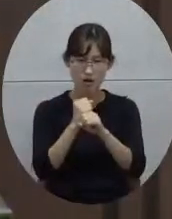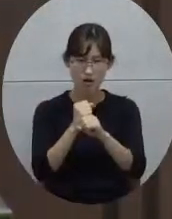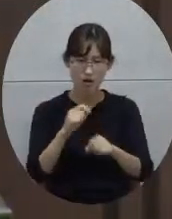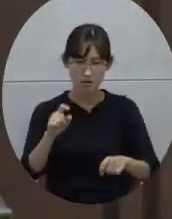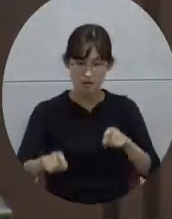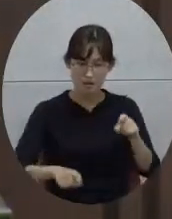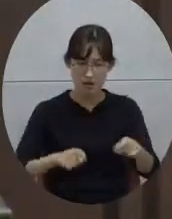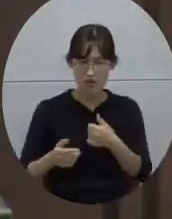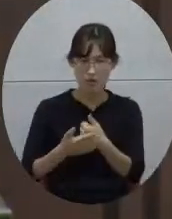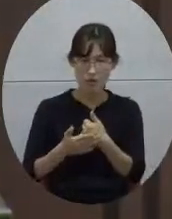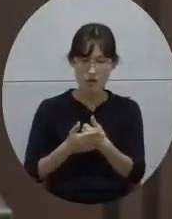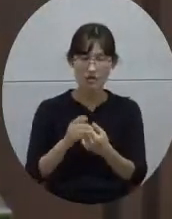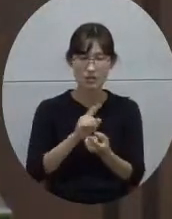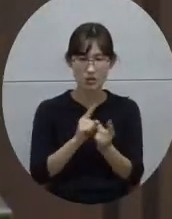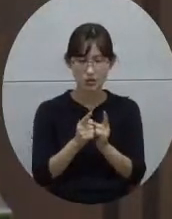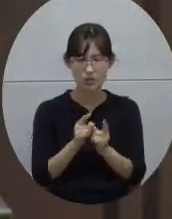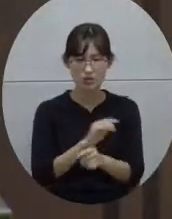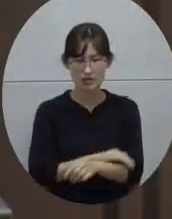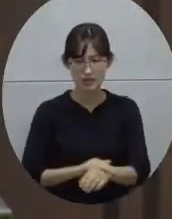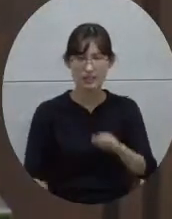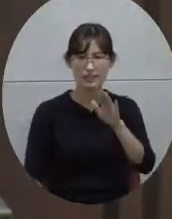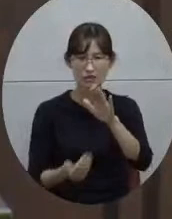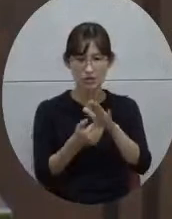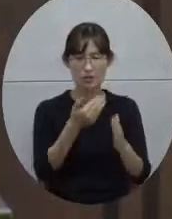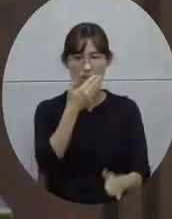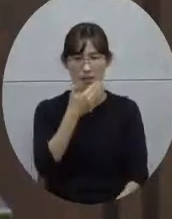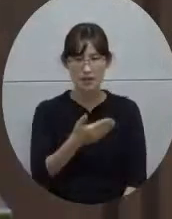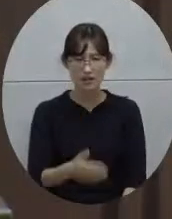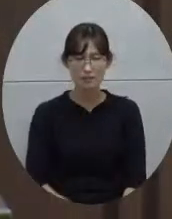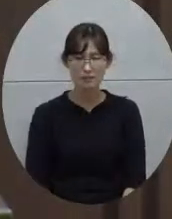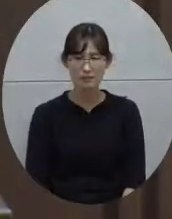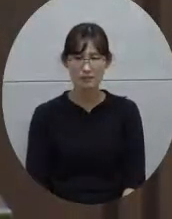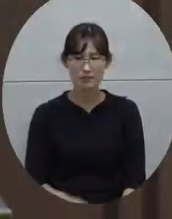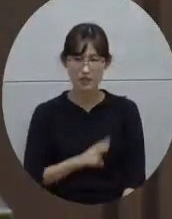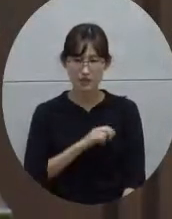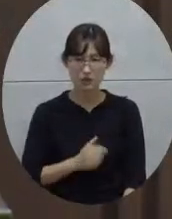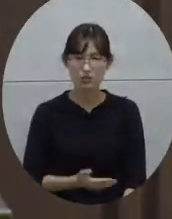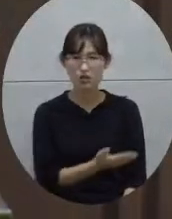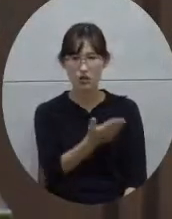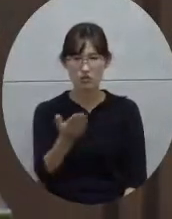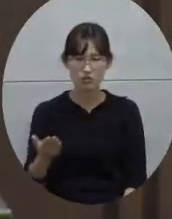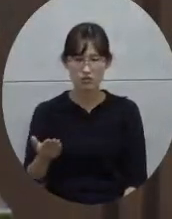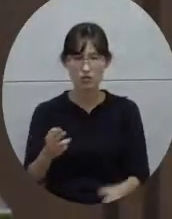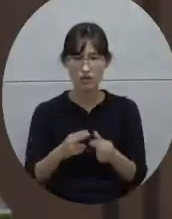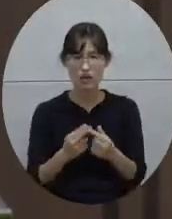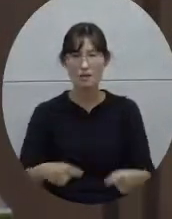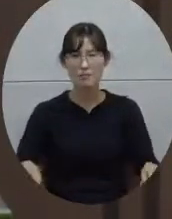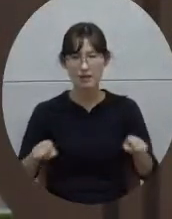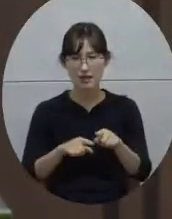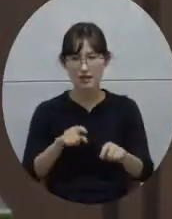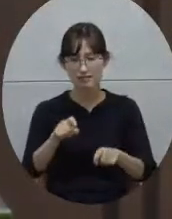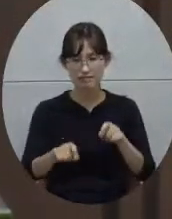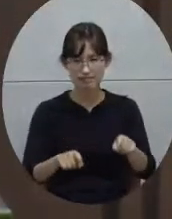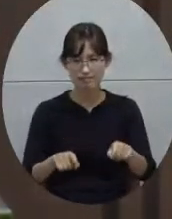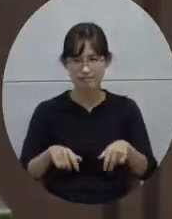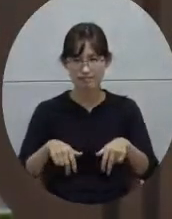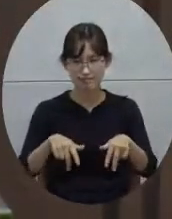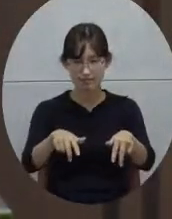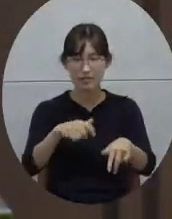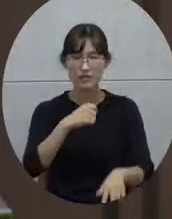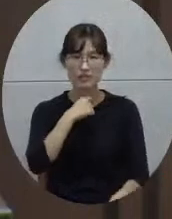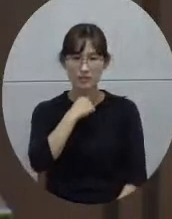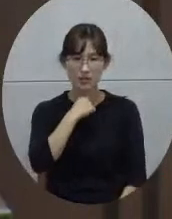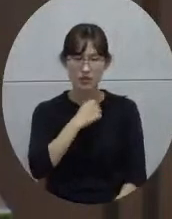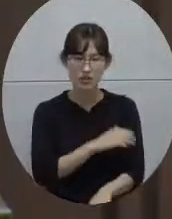있습니다. 그 변화의 길을 의원님들과 함께 걷겠습니다. 잘 살고 행복한